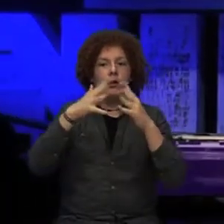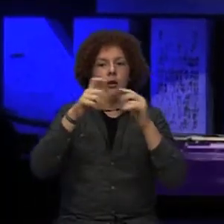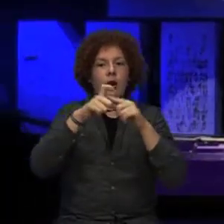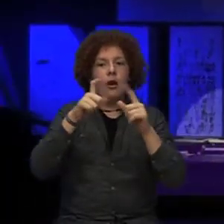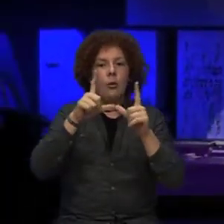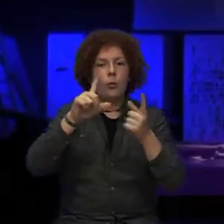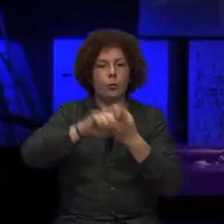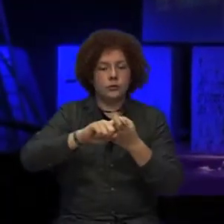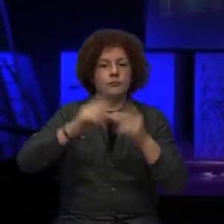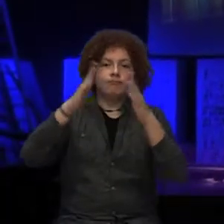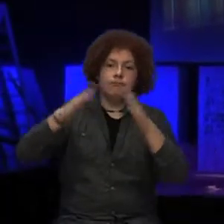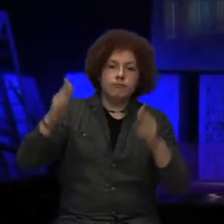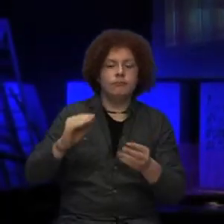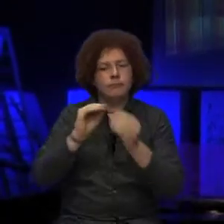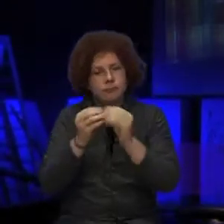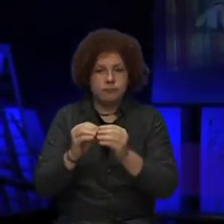projekci vítězného díla.